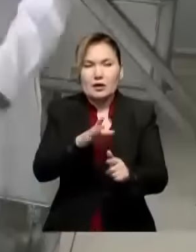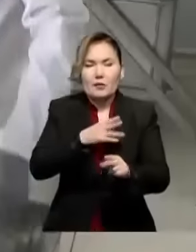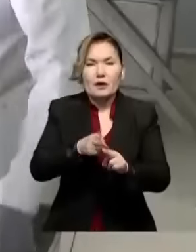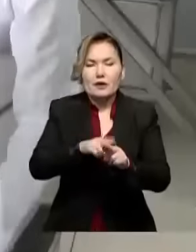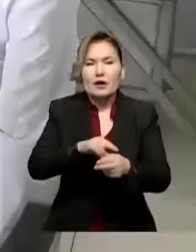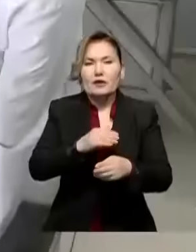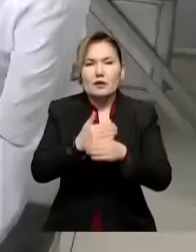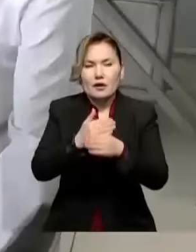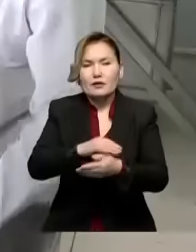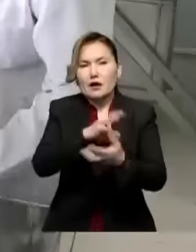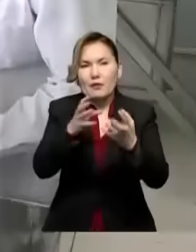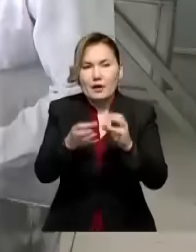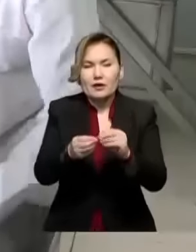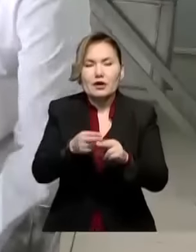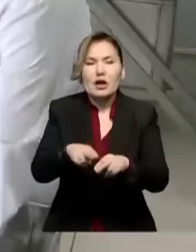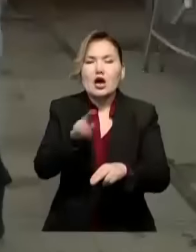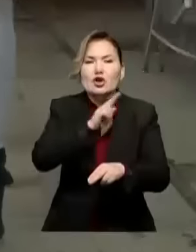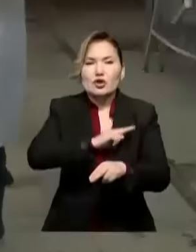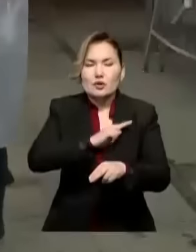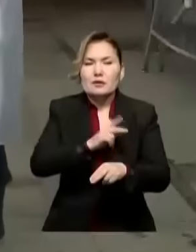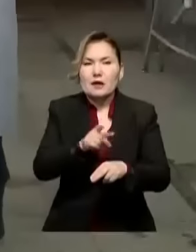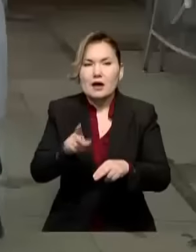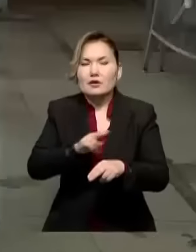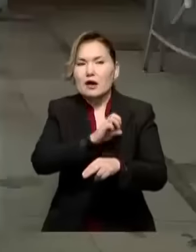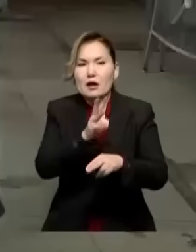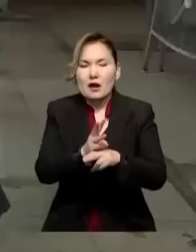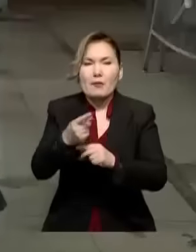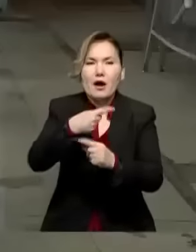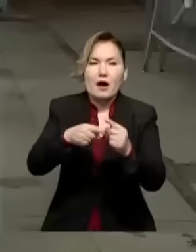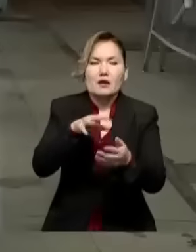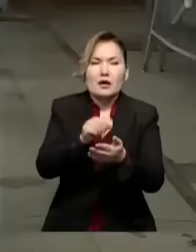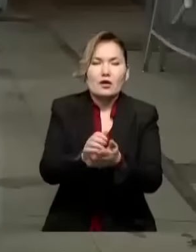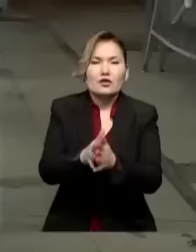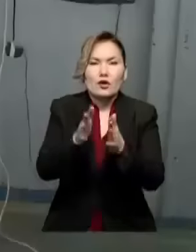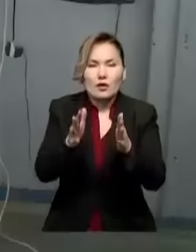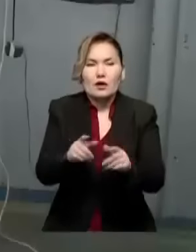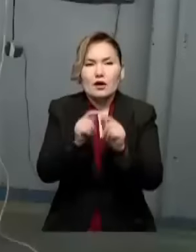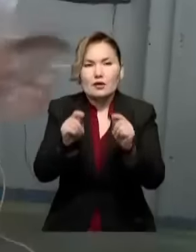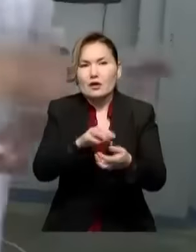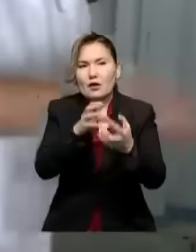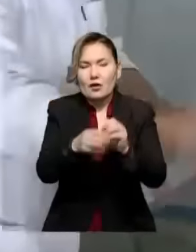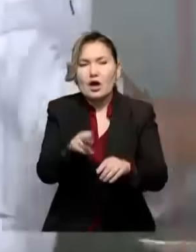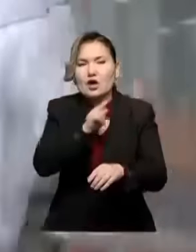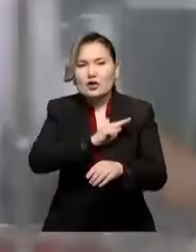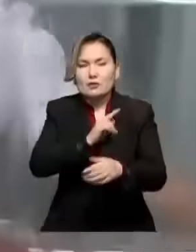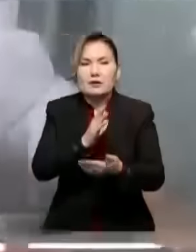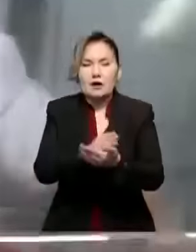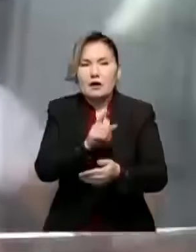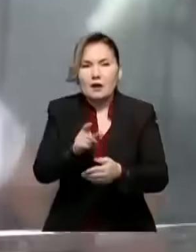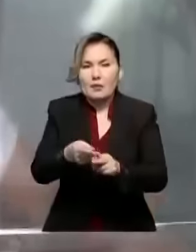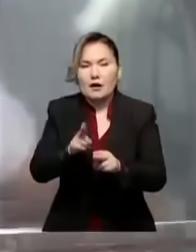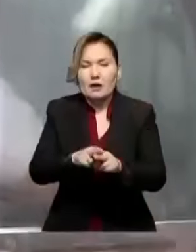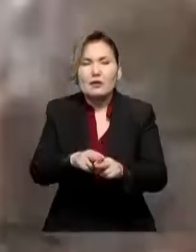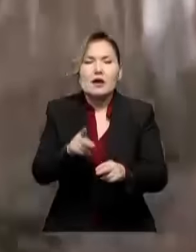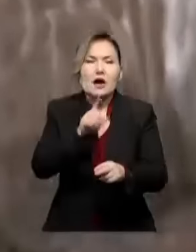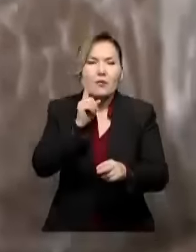Аталған қолдаулардың барлығы қоғамдағы жұмыссыздықты жойып, халықтың кәсіппен айналысуы үшін жасалып отыр. Тұрғындар тарапынан да қызығушылық жоғары. Себебі соңғы